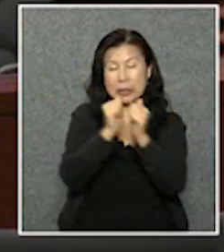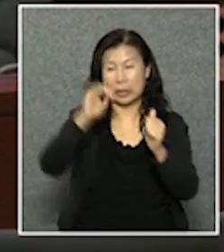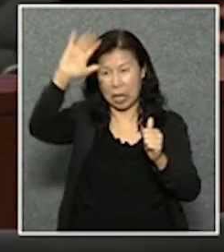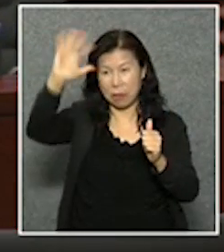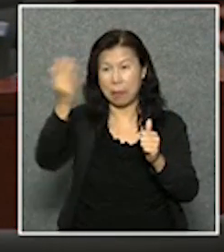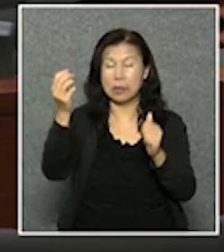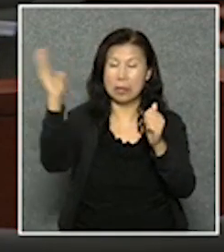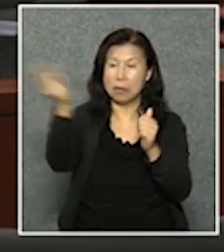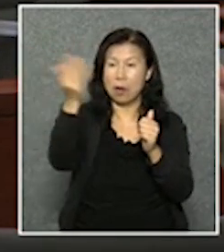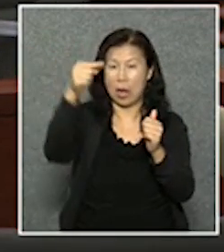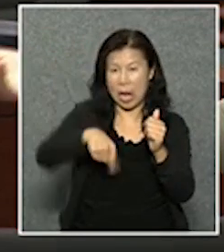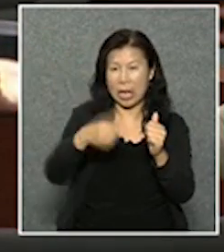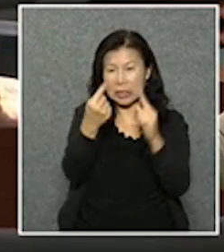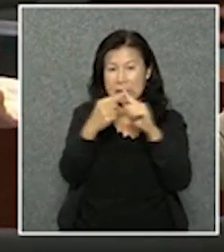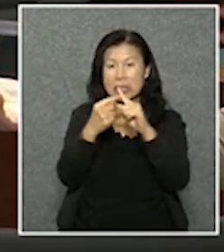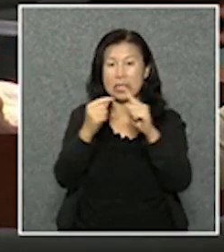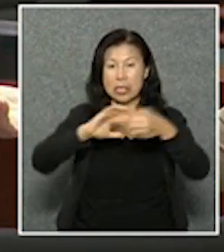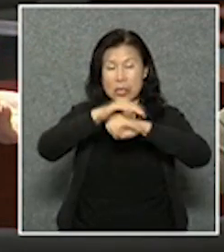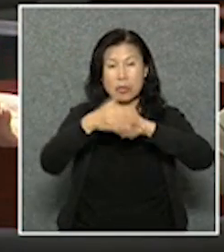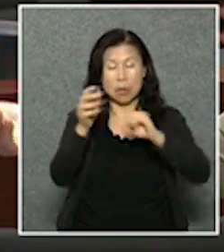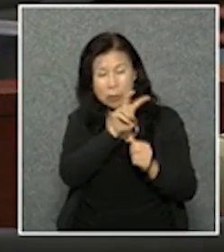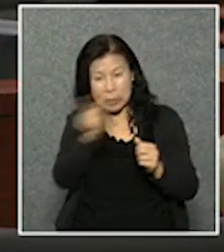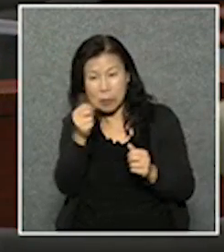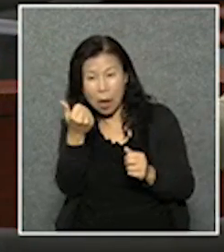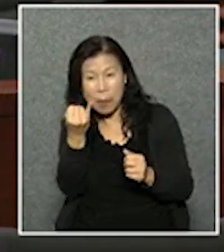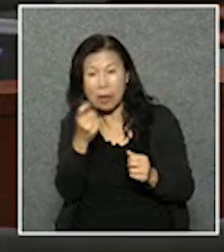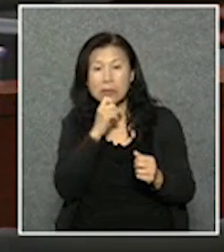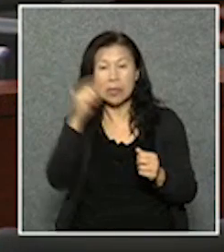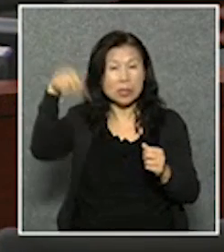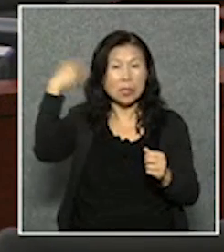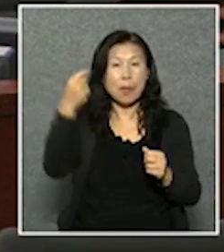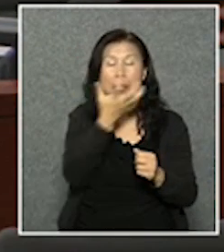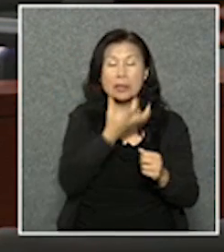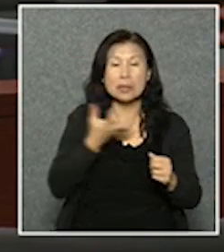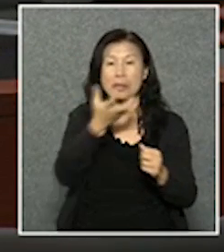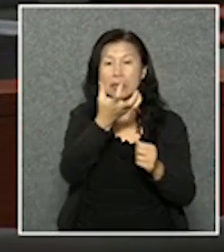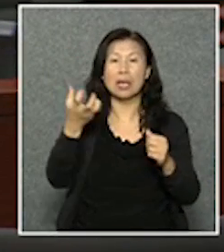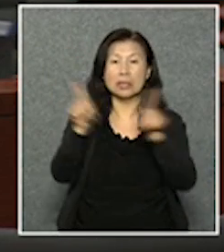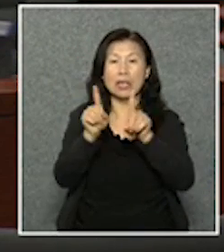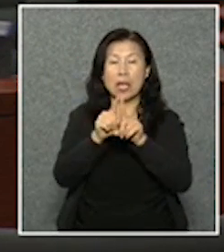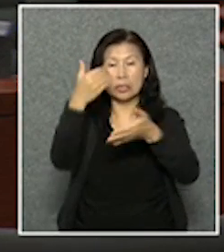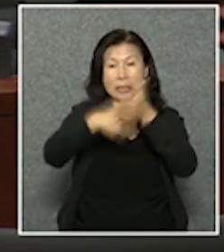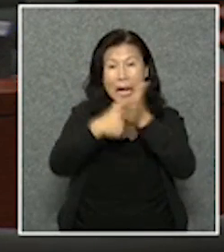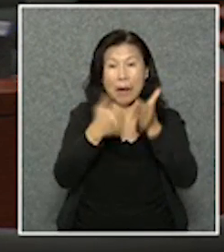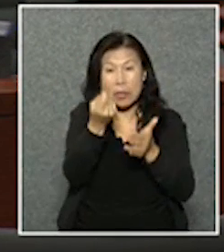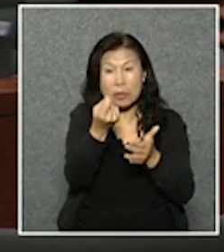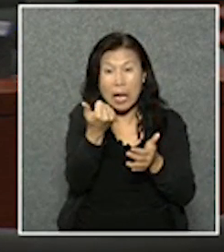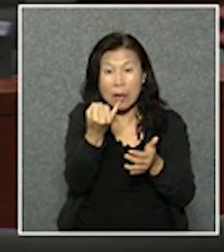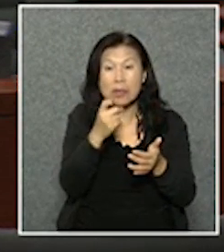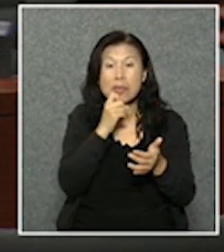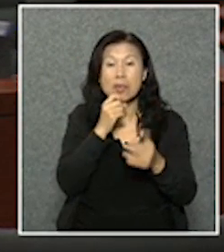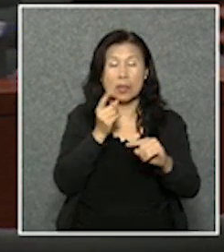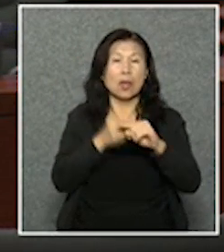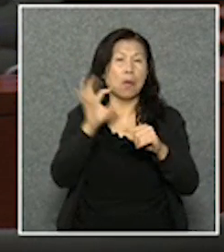客會嚟少啲嚇？咁啊，使唔使全部要檢討咧嚇？美國嘅、歐洲嘅旅客又嚟少啲咧？即係